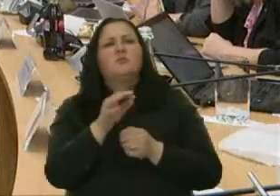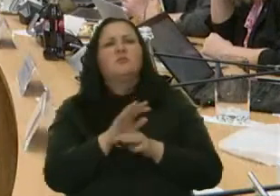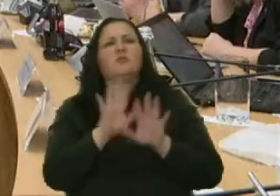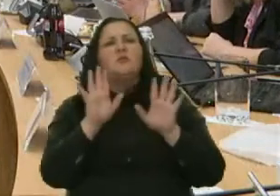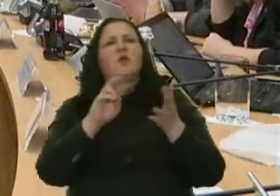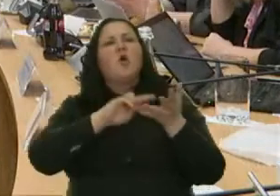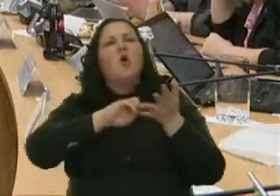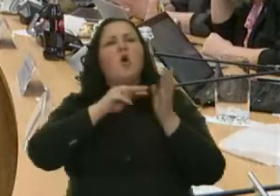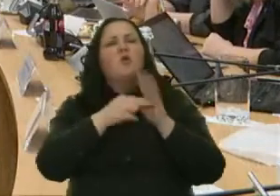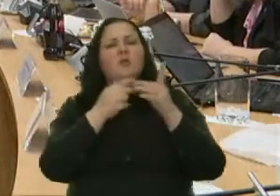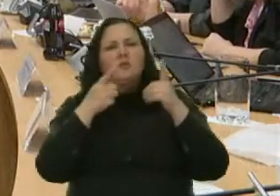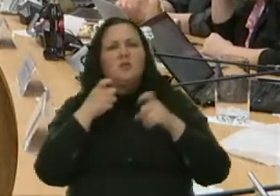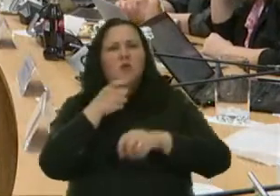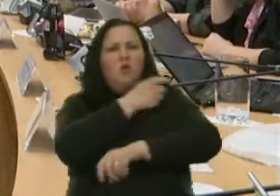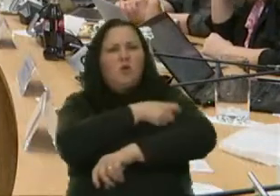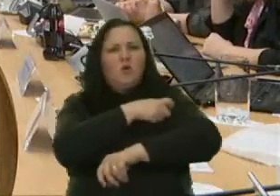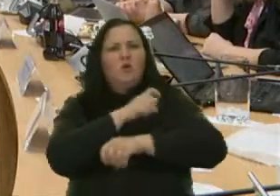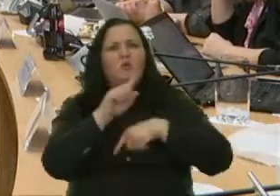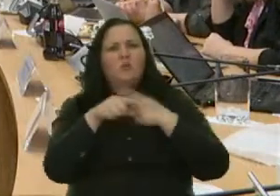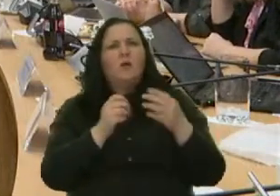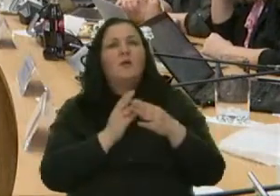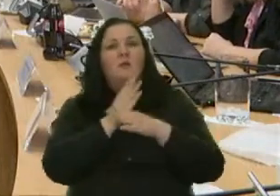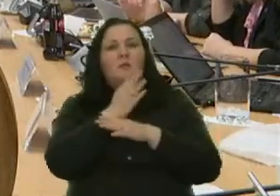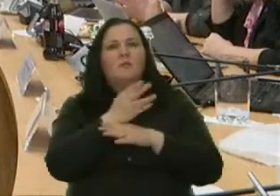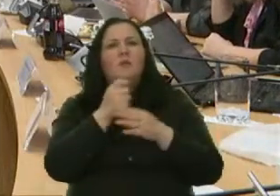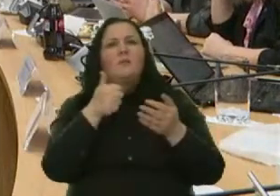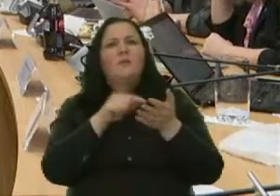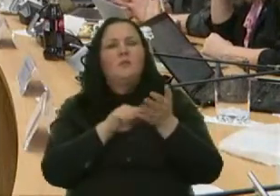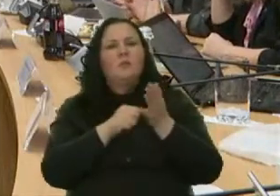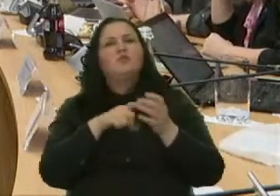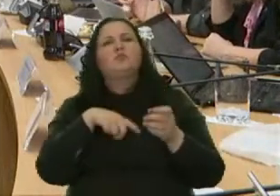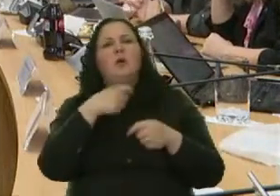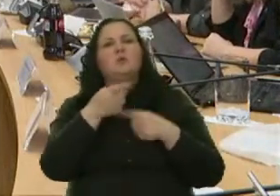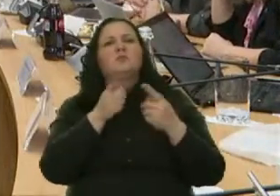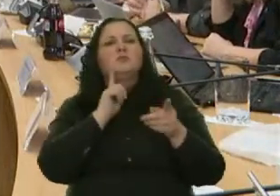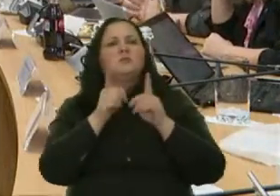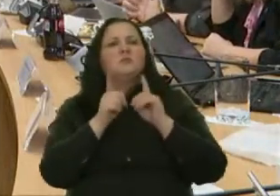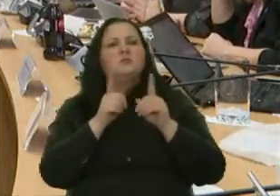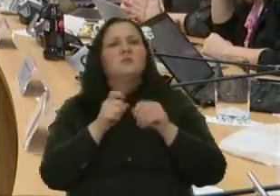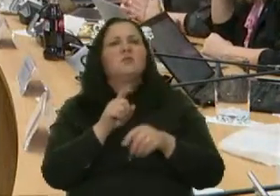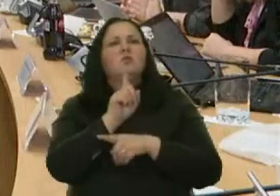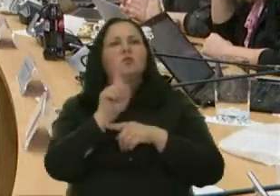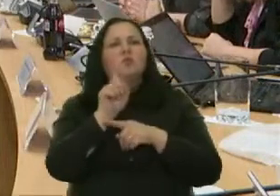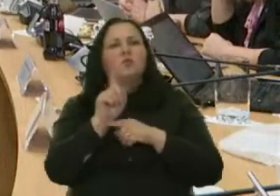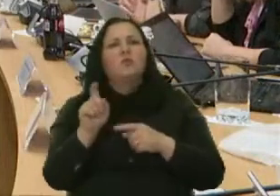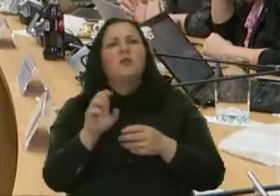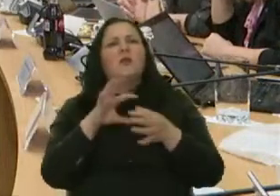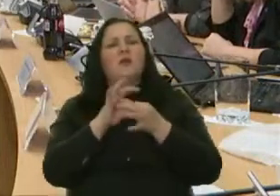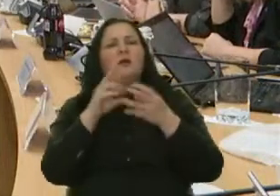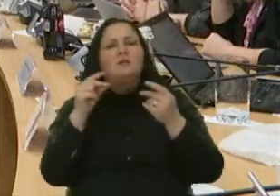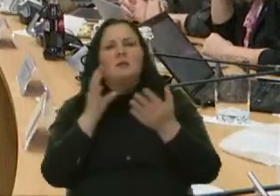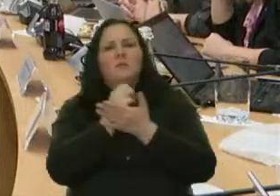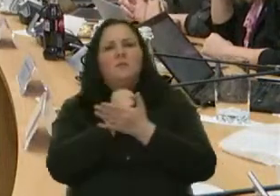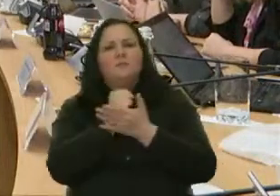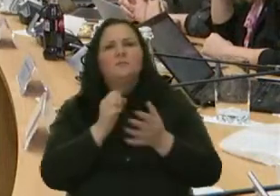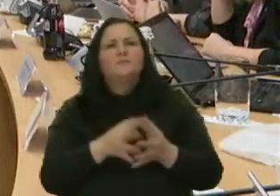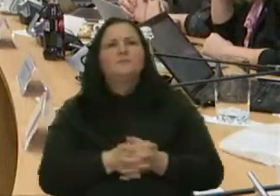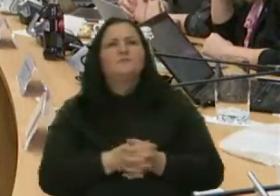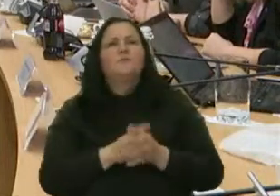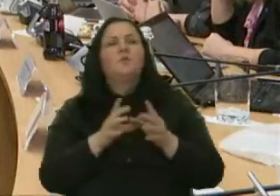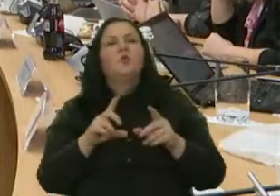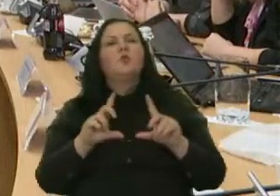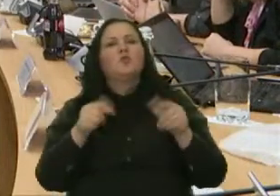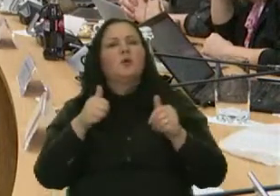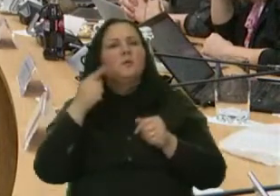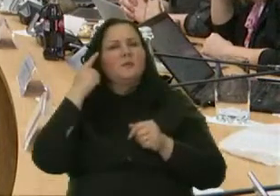organizatori cei din consiliu după care intrăm pe primul punct și acolo putem să dezbatem chestiunile legate de buget doamna secretar Vă rog să